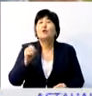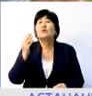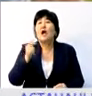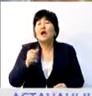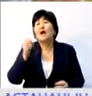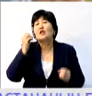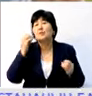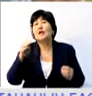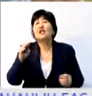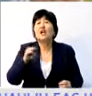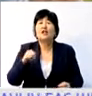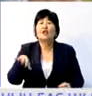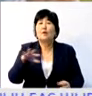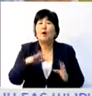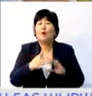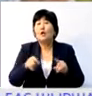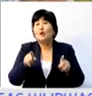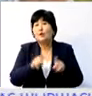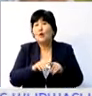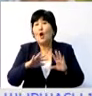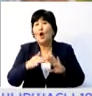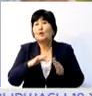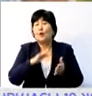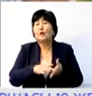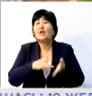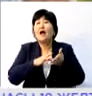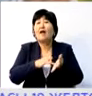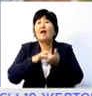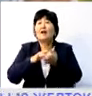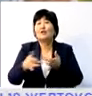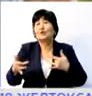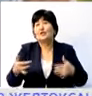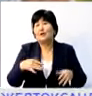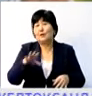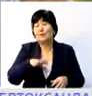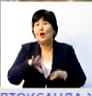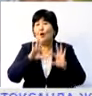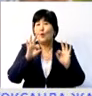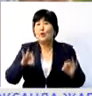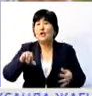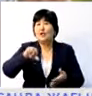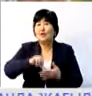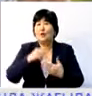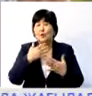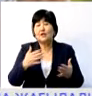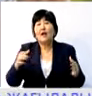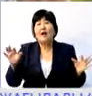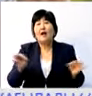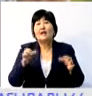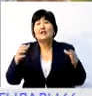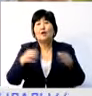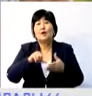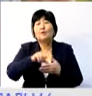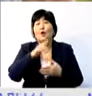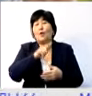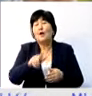Мәдениет, Жаңаталап ауылдарына сонымен қатар аудан орталығында гастрольдік сапарларда болды. Өнер үлгілерін көрсетті. Ансамбль мүшелері де уақыт